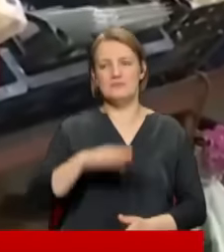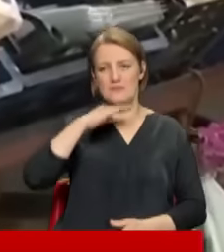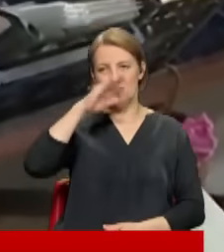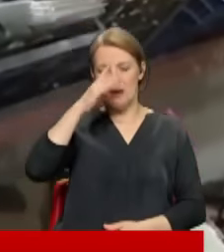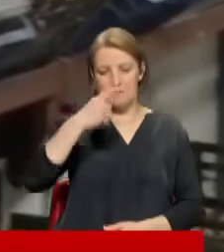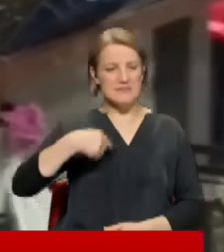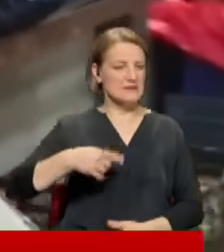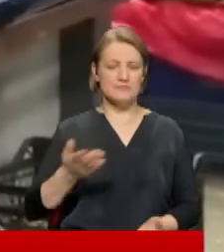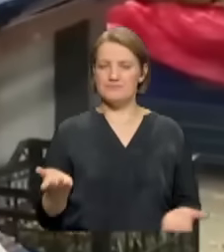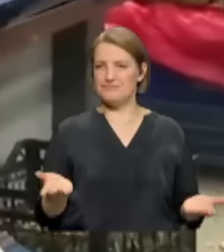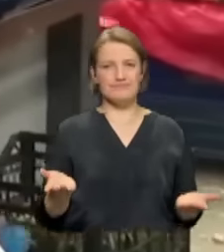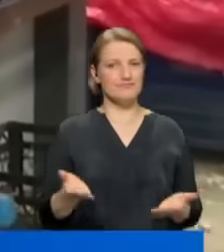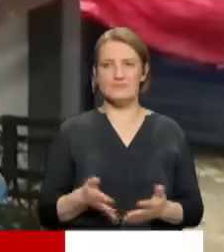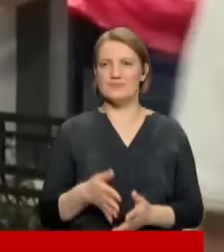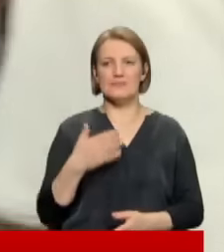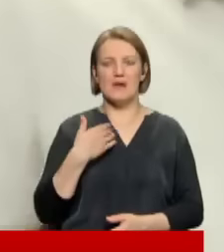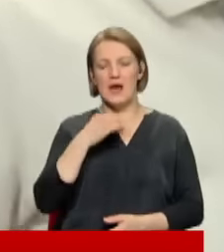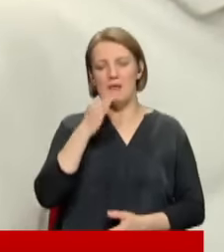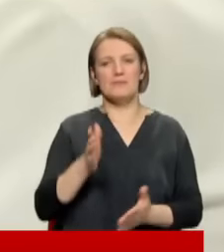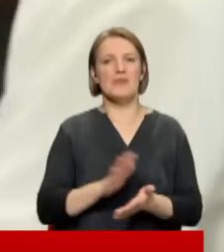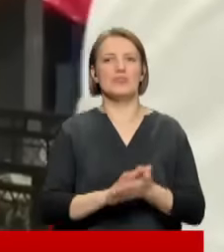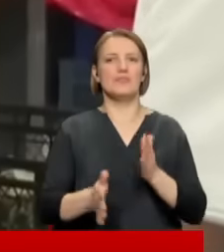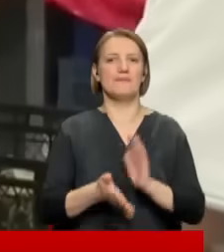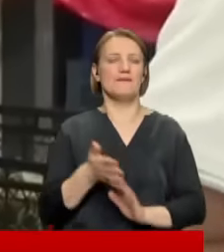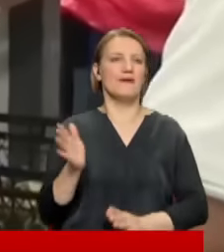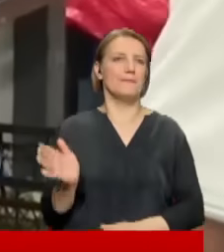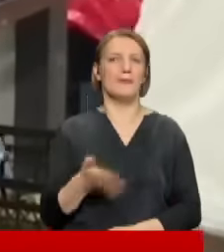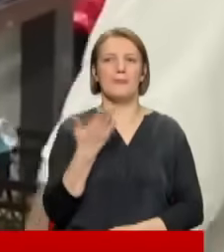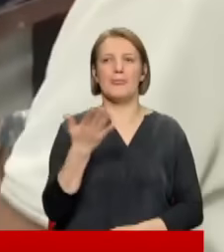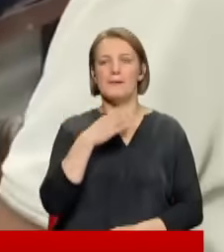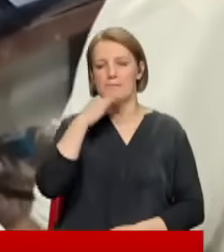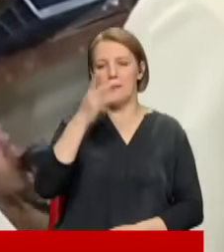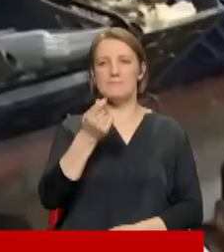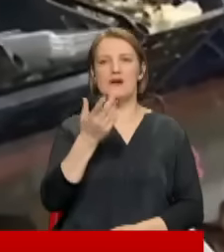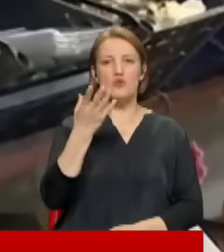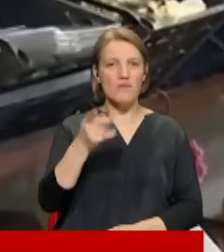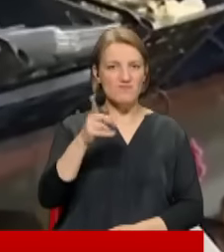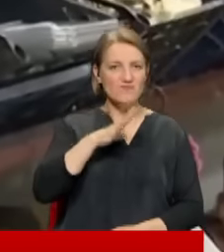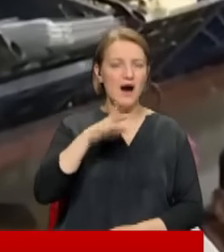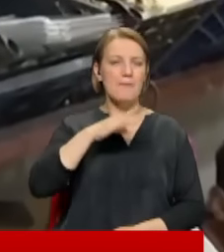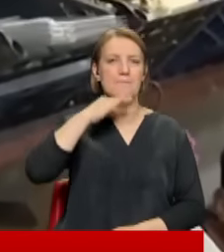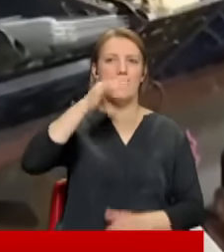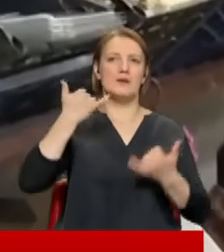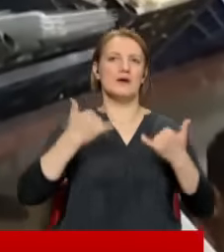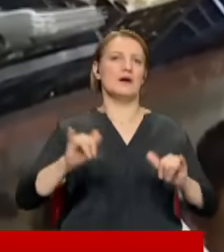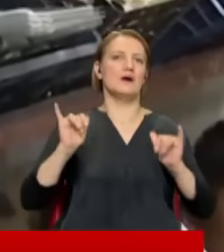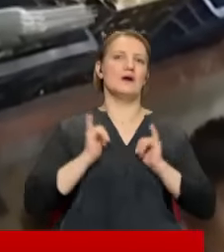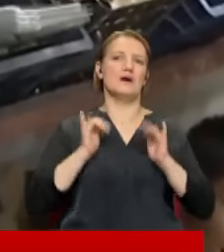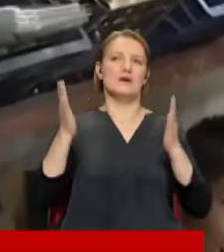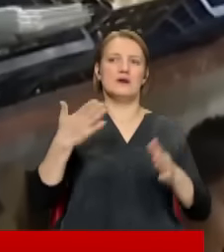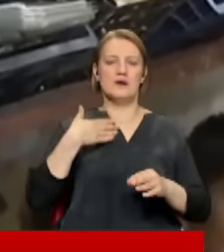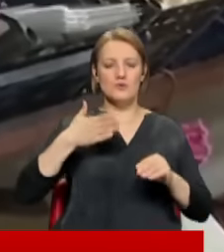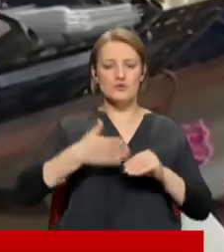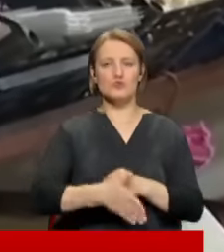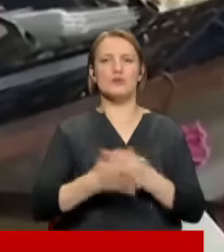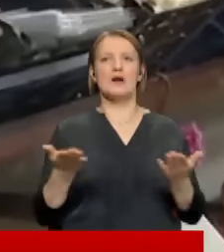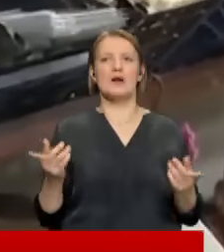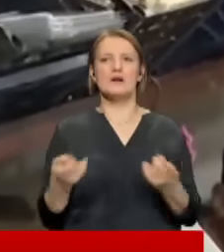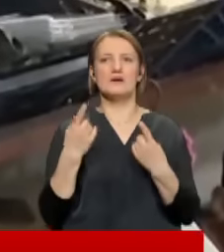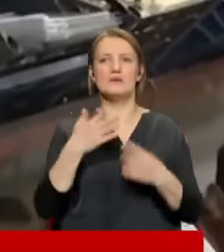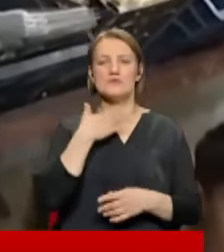bizim neyimize ya? Bayram bizden çıkmış artık bayram. Bayram parası olana bayram. Kendim kurban oluyorum işte yani. Kesmeye gerek yok.